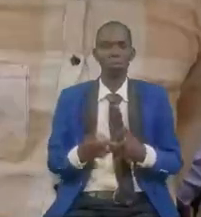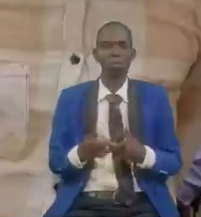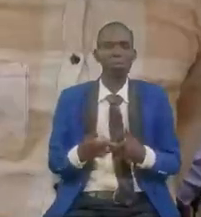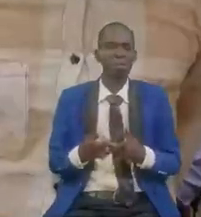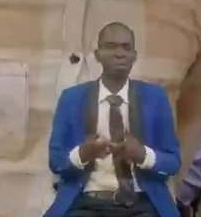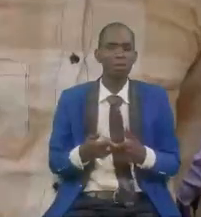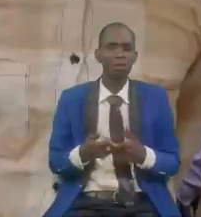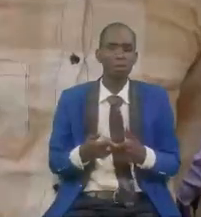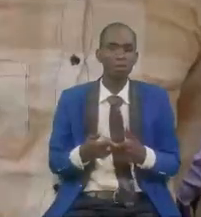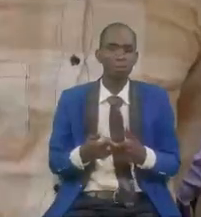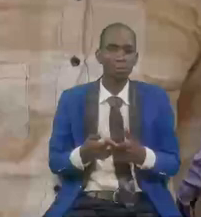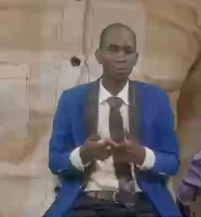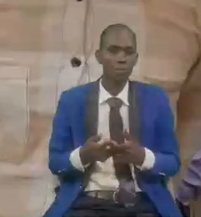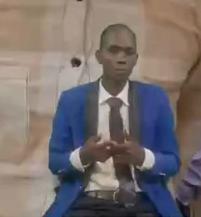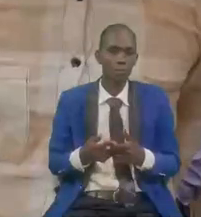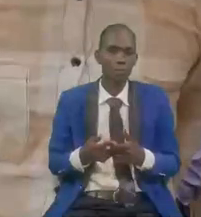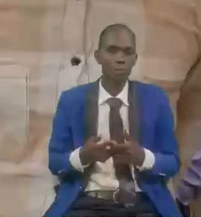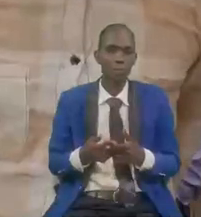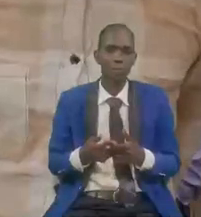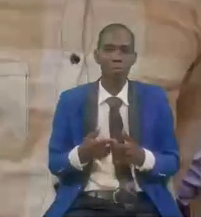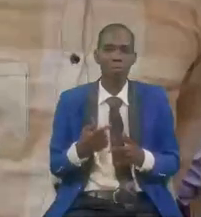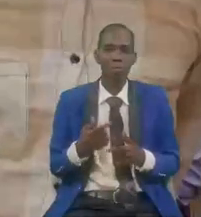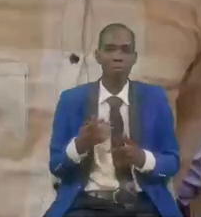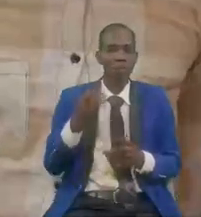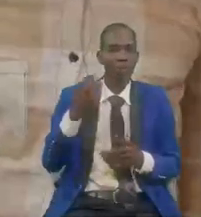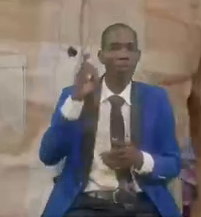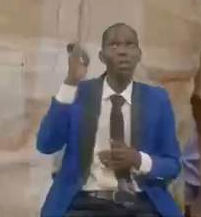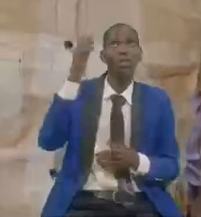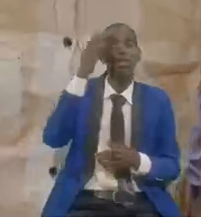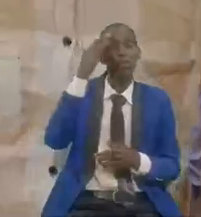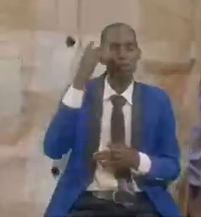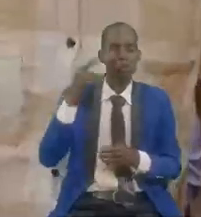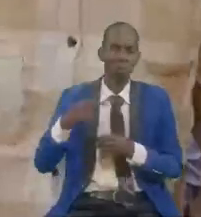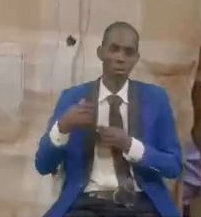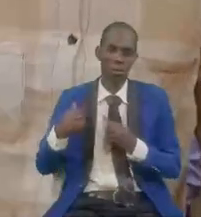suis assez bon. Non, Dieu connaît le cœur.